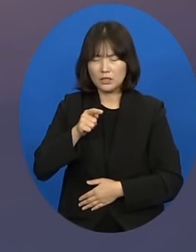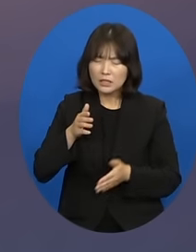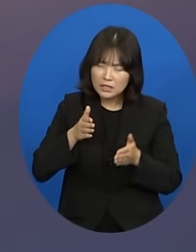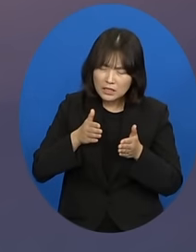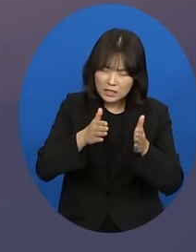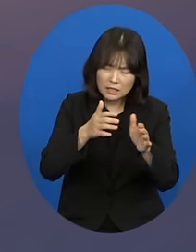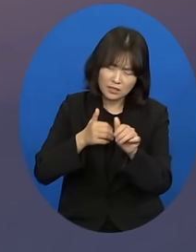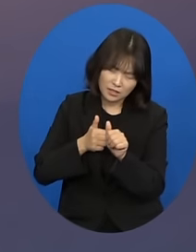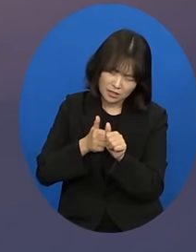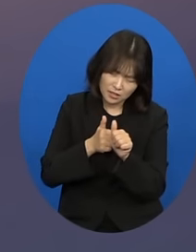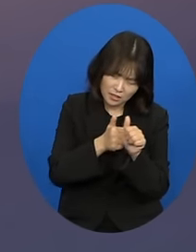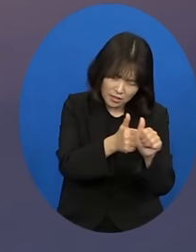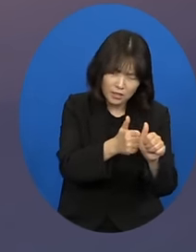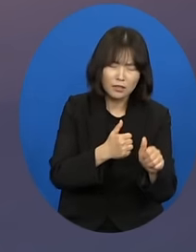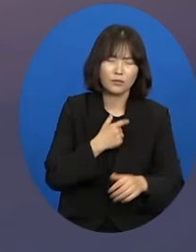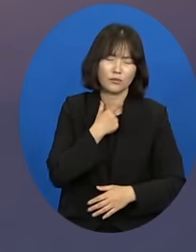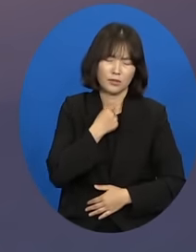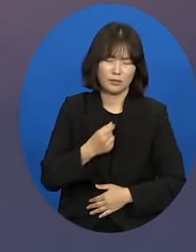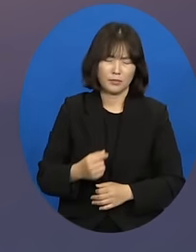따라가렵니다.